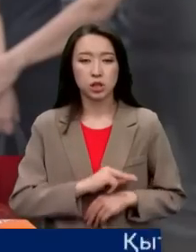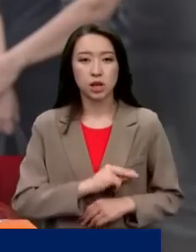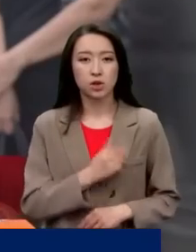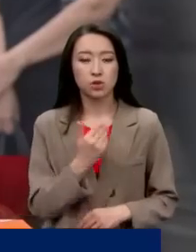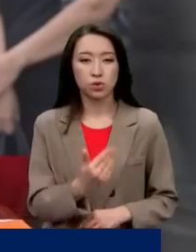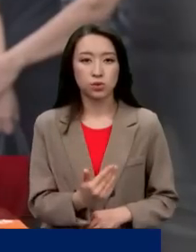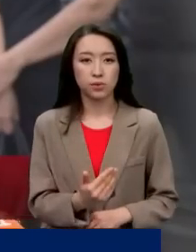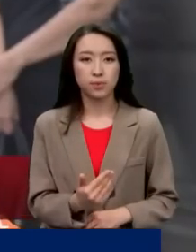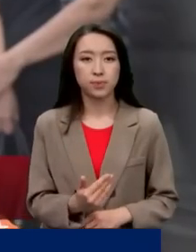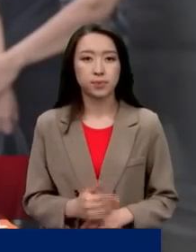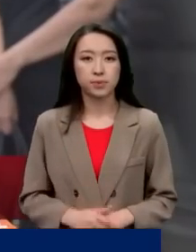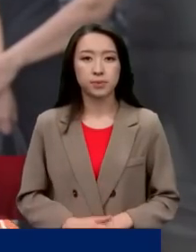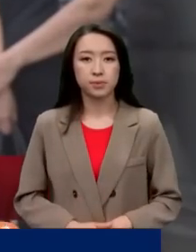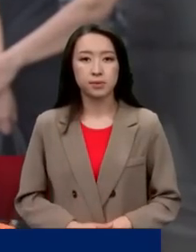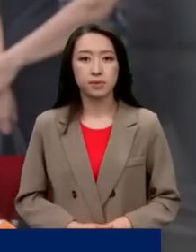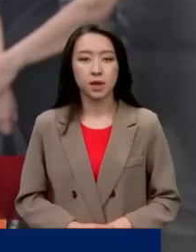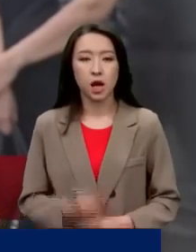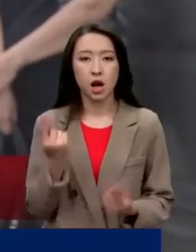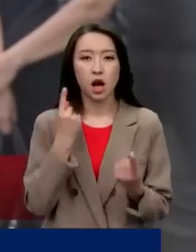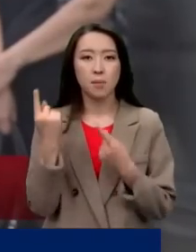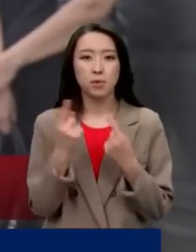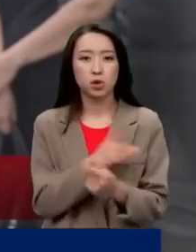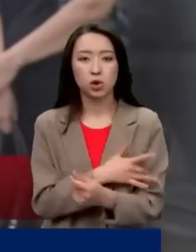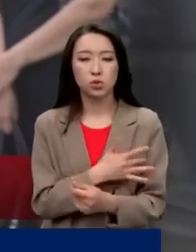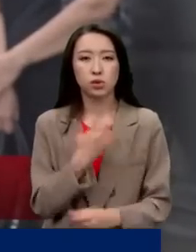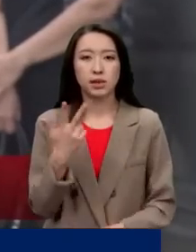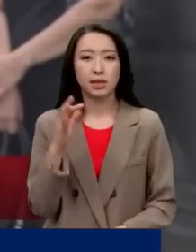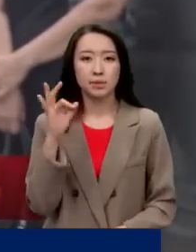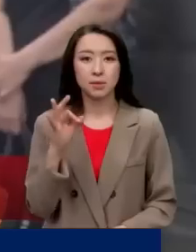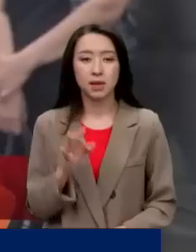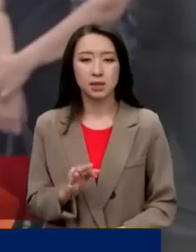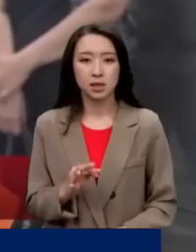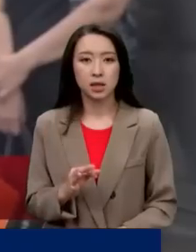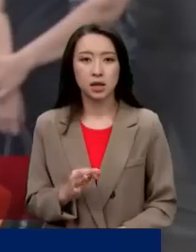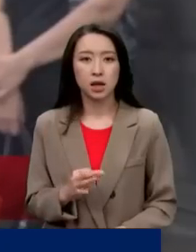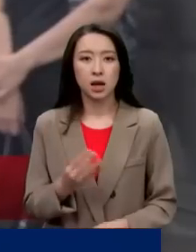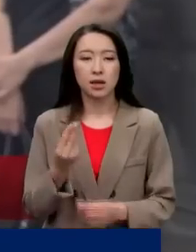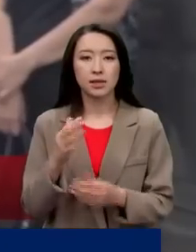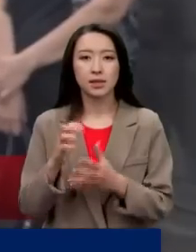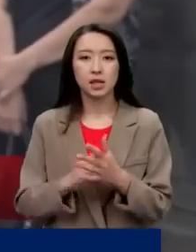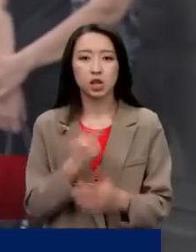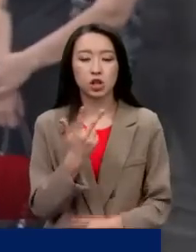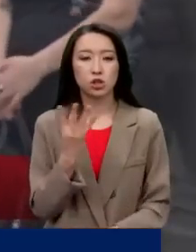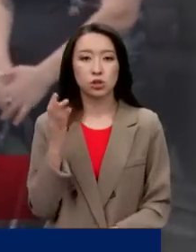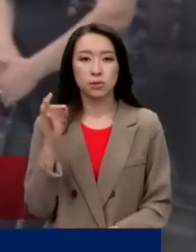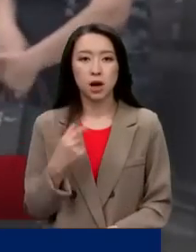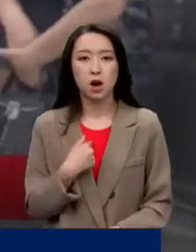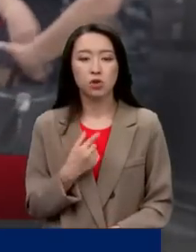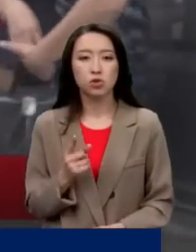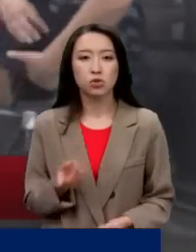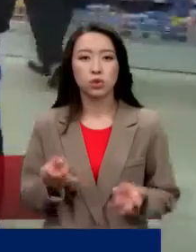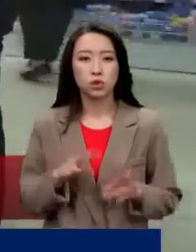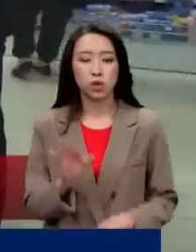сотрудникам, вот эти коммунальные услуги 3%, обналичивание идет 3-4%. И что у нас